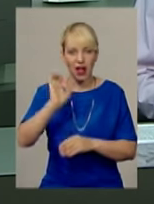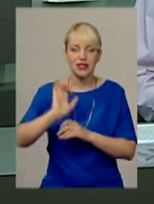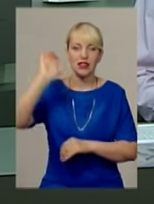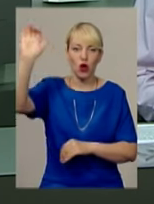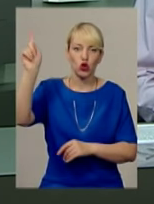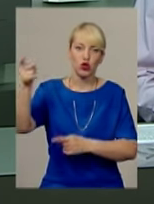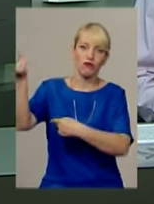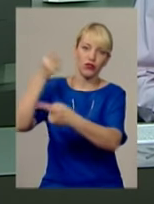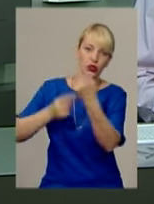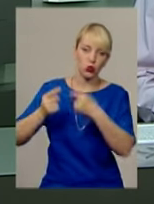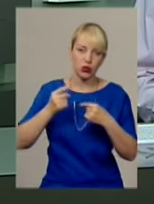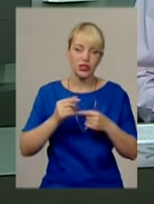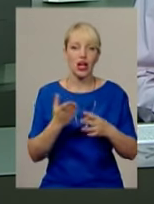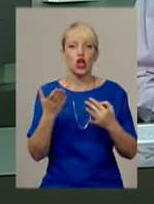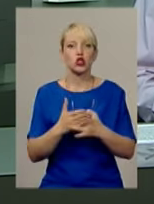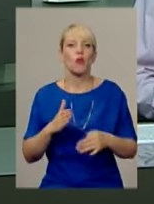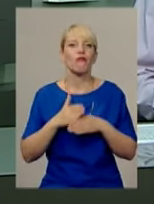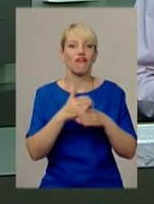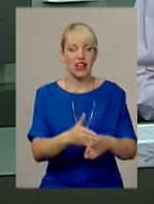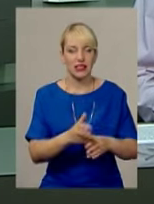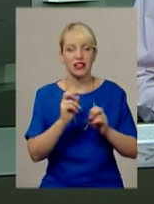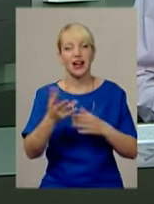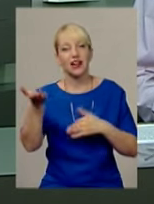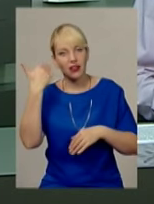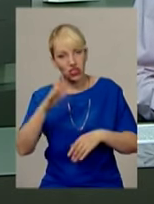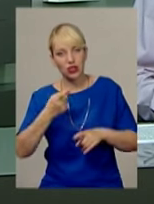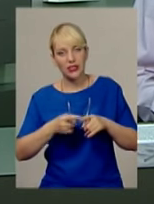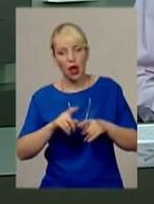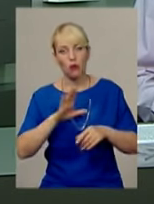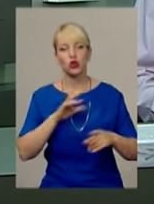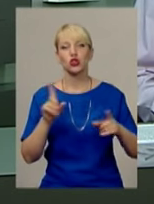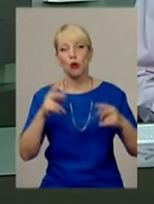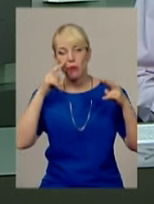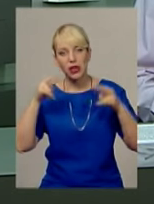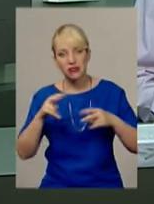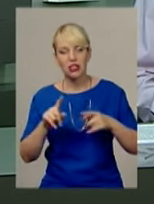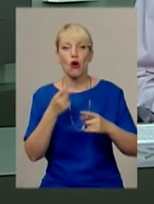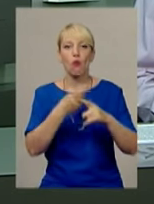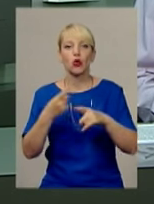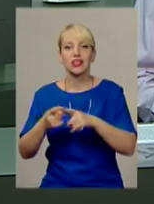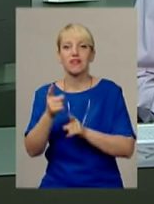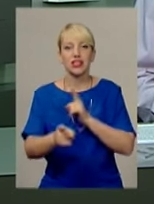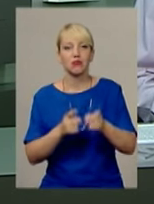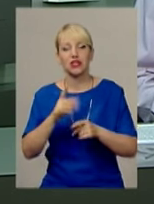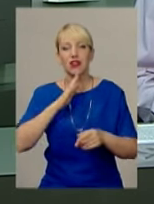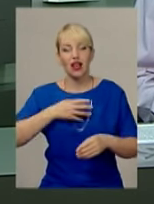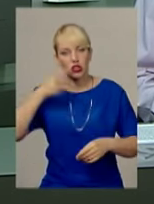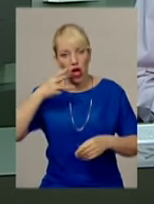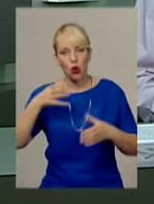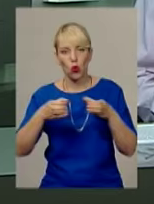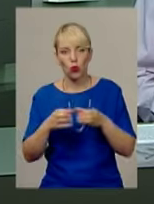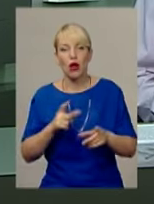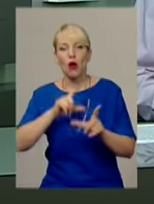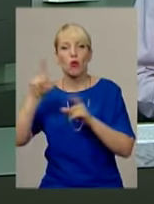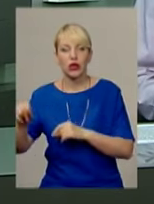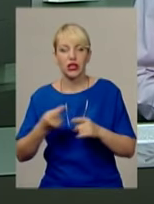спуститися назад у вигляді субвенцій та дотацій, як це було раніше. Аби пересвідчитися у позитивних змінах, наша знімальна група вирушила у